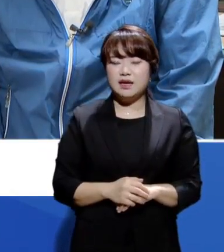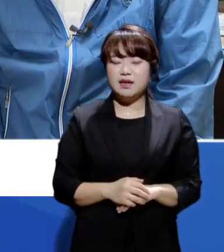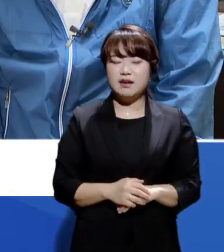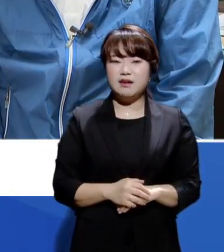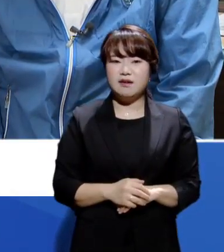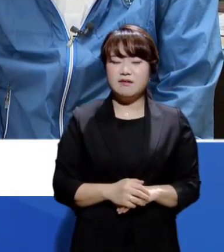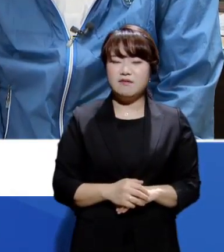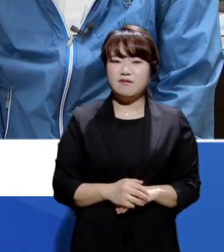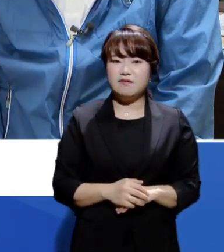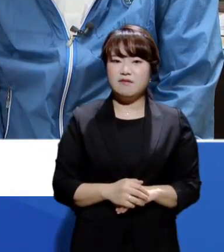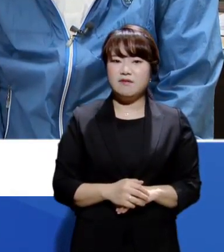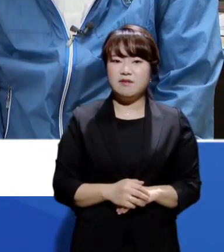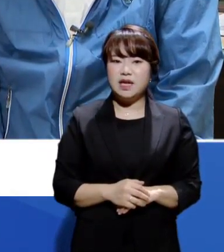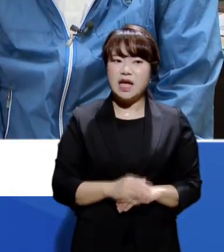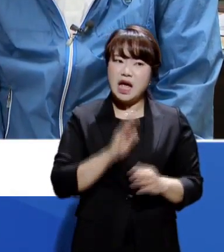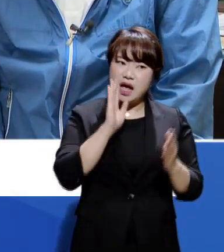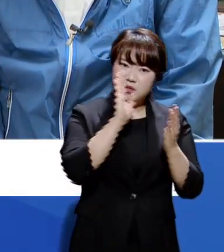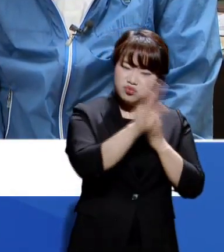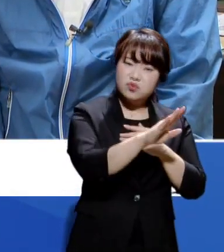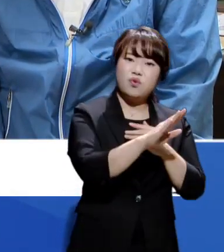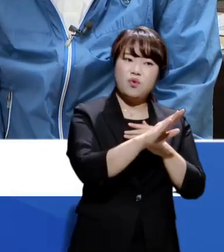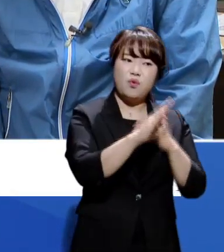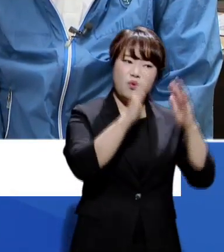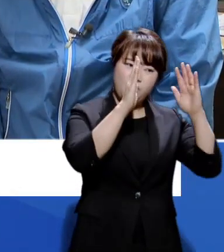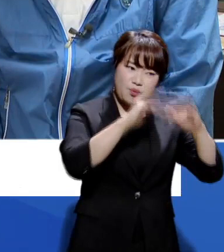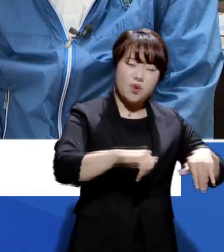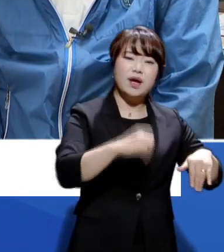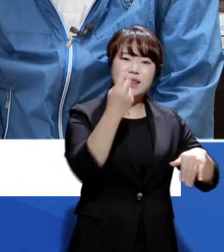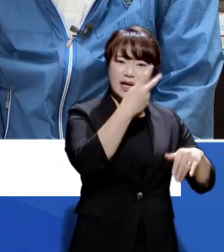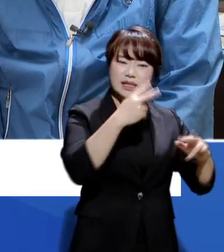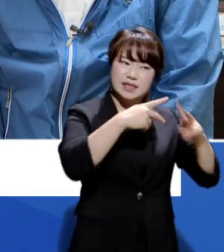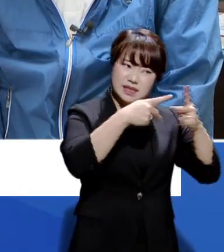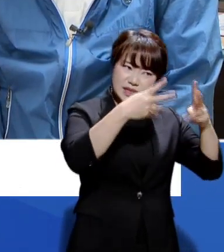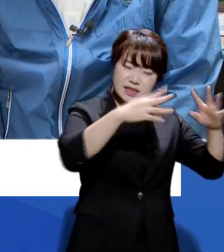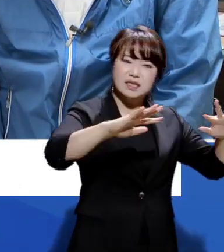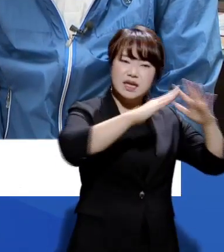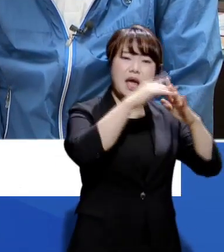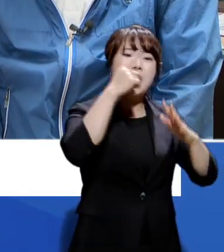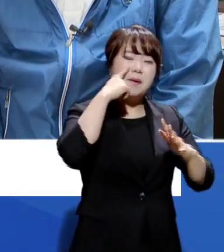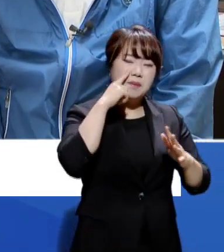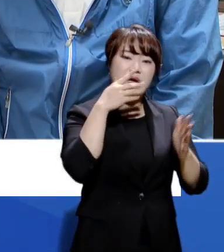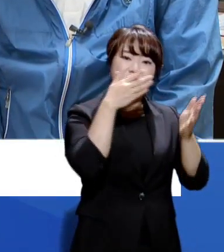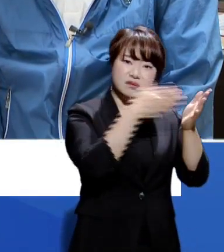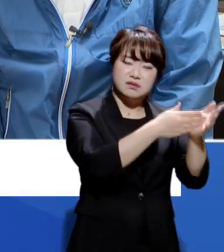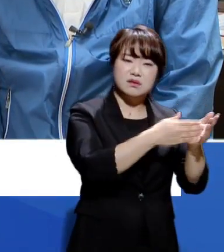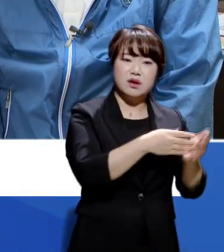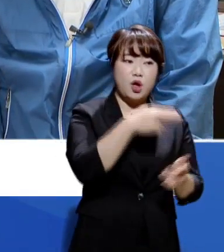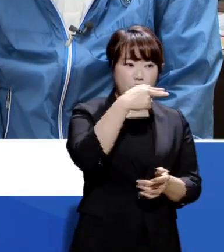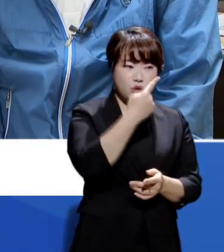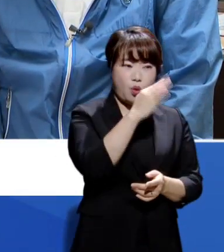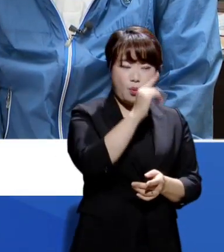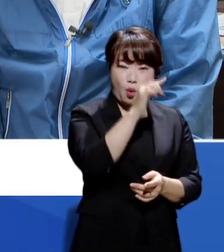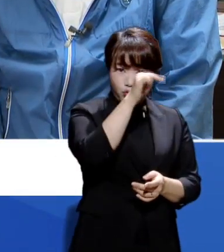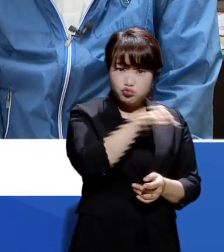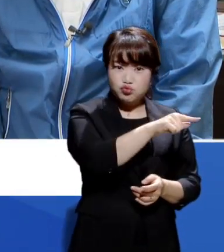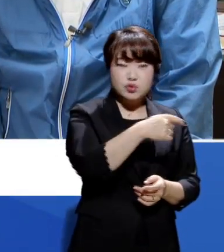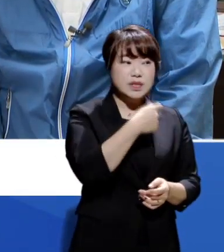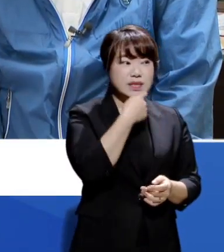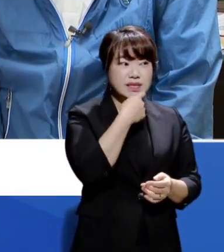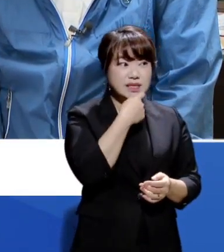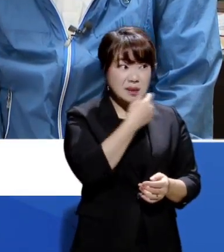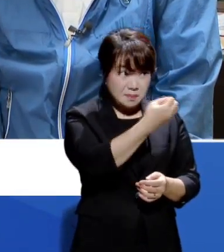어떻게 개발을 하겠다 이렇게 말씀하시면서 저희 도봉구 회원들이 반대하시면 여기에